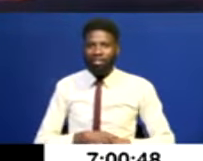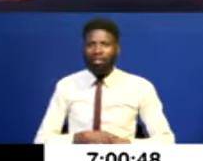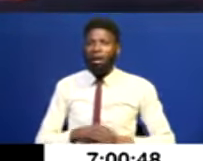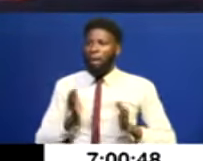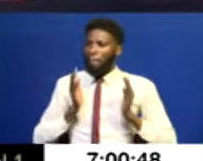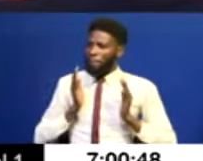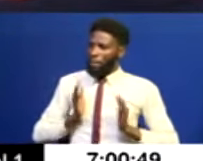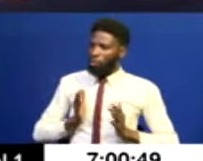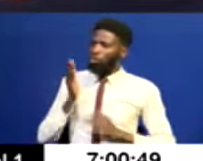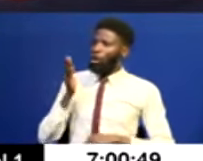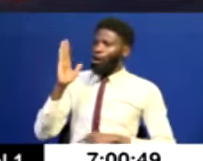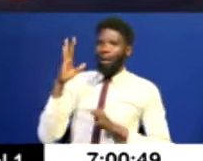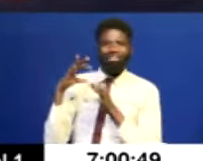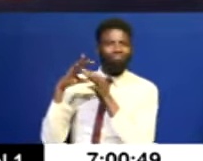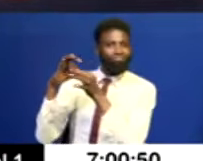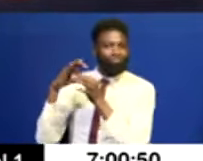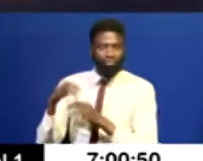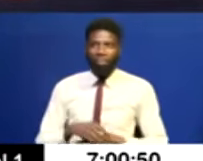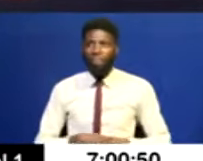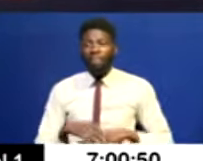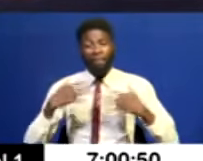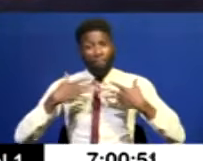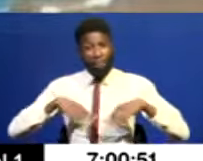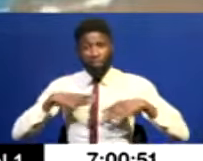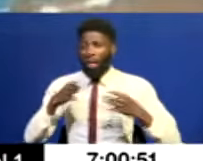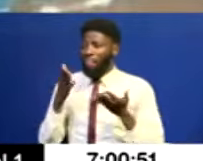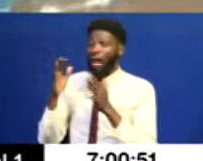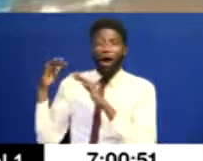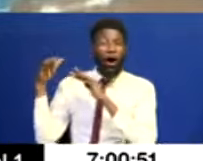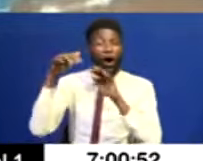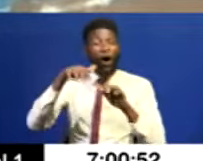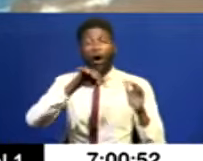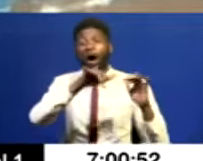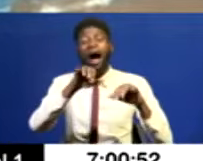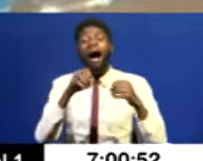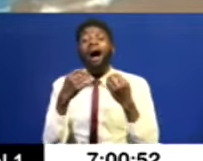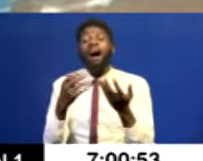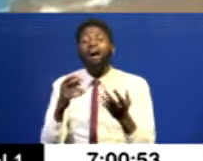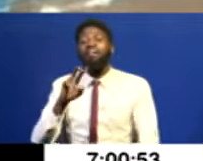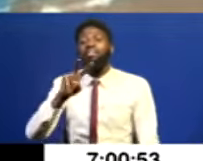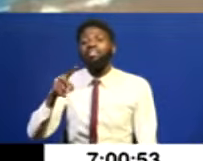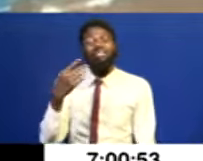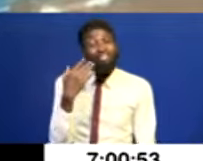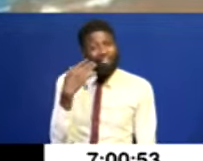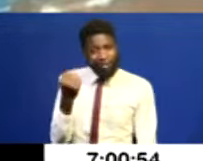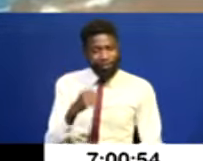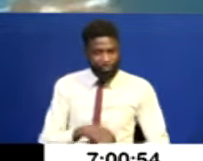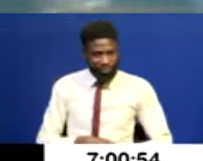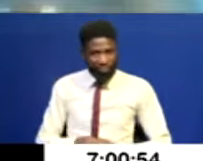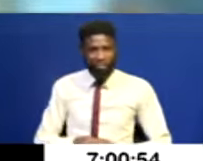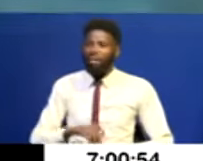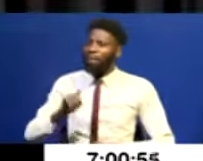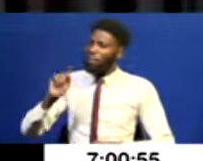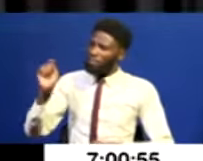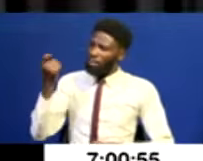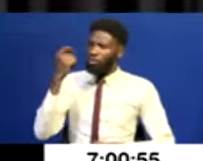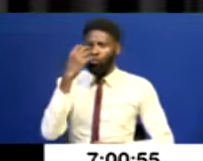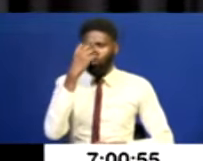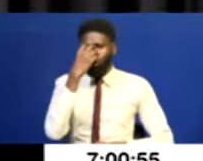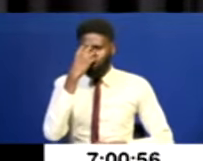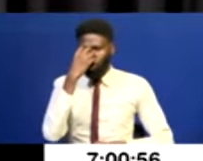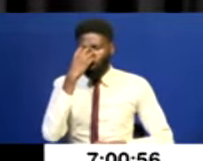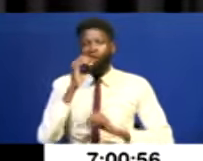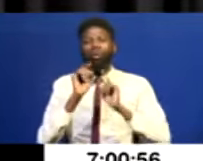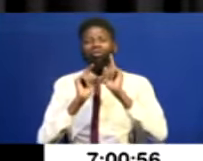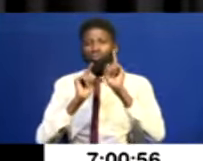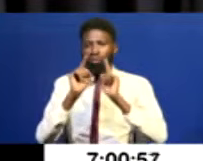washiriki takriban 2500 wa hafla hiyo, Rais William Ruto alichukua fursa hiyo kugusia mswada huo.